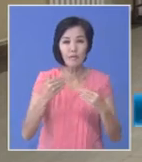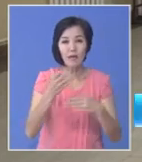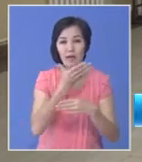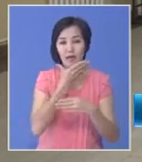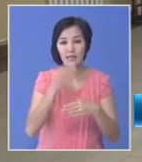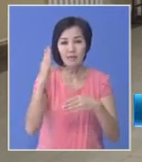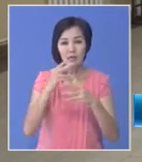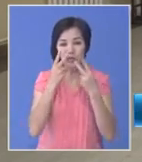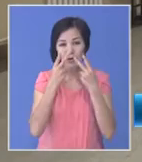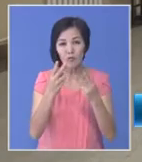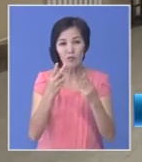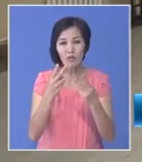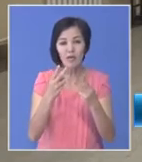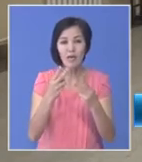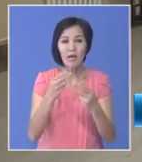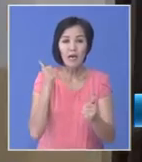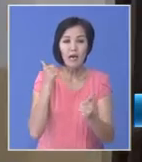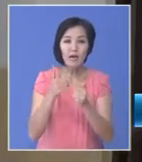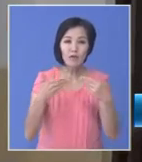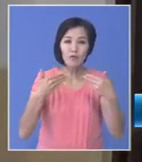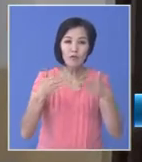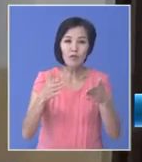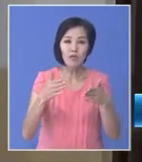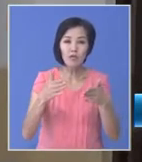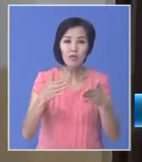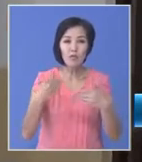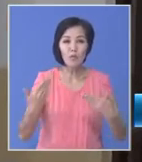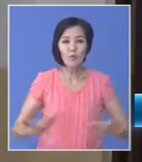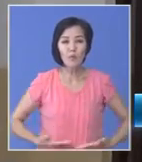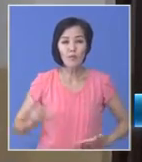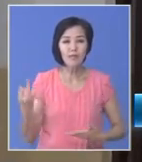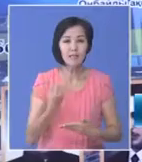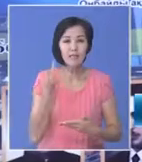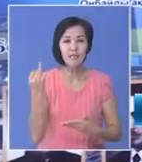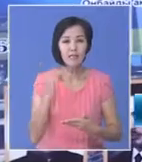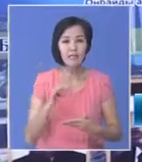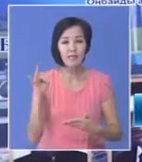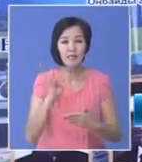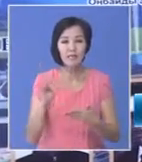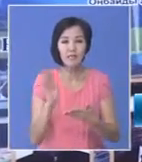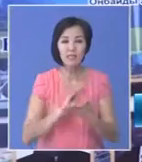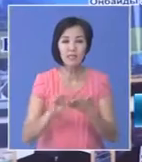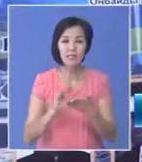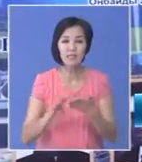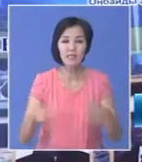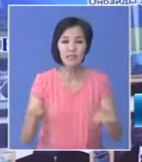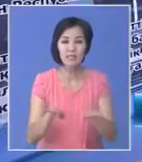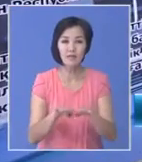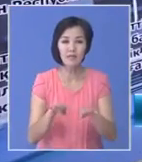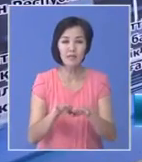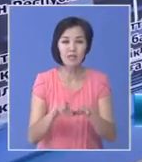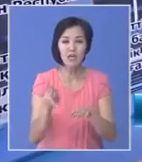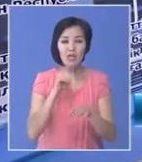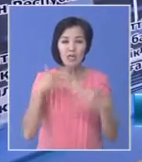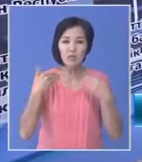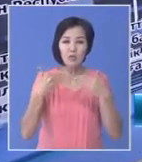Мектеп бітіруге үшін әр түлек өмір тарихына алтын әріппен жазып қояр анық. Айша Камелханда білім ұясымен қоштасады. Жас түлек кеш басталмас